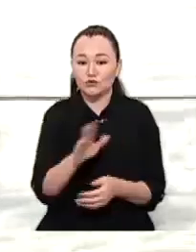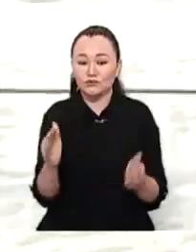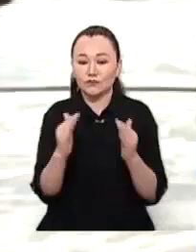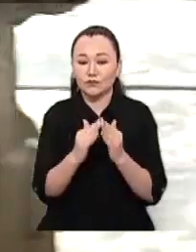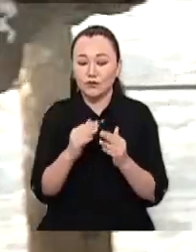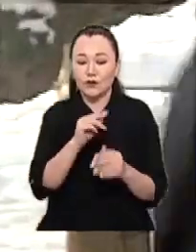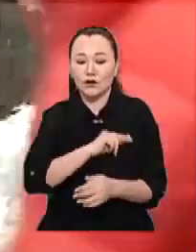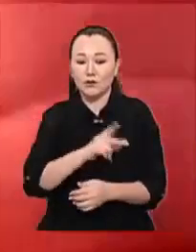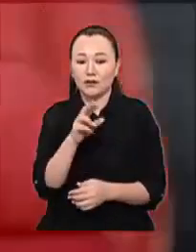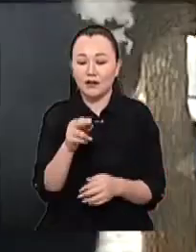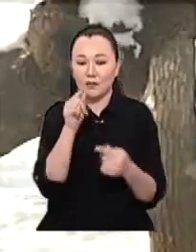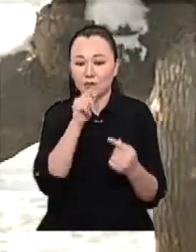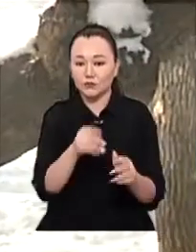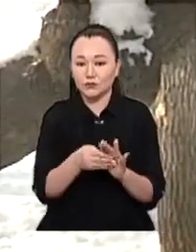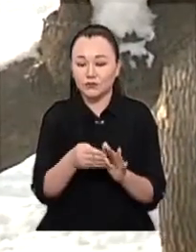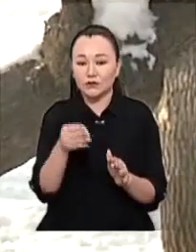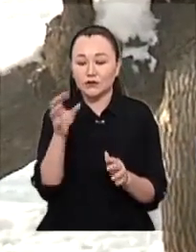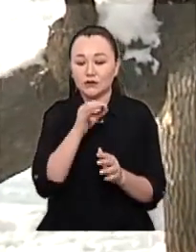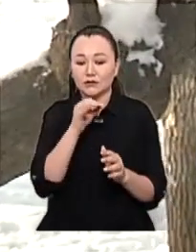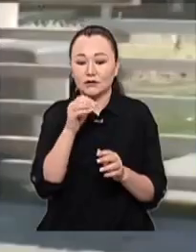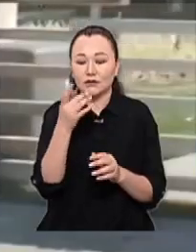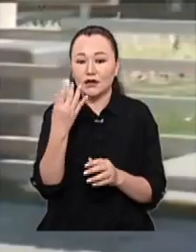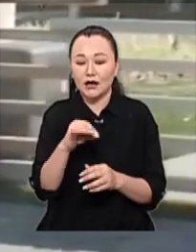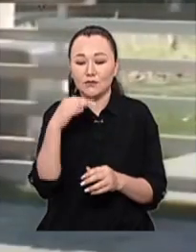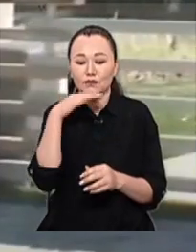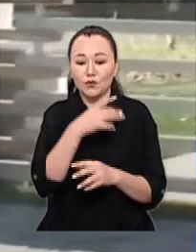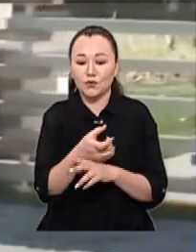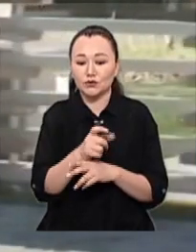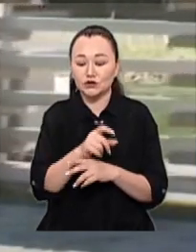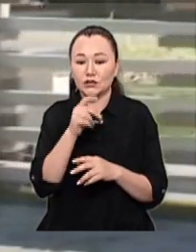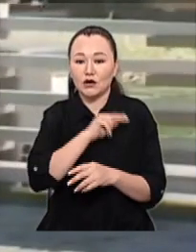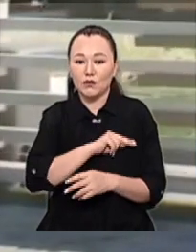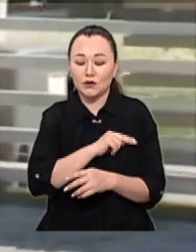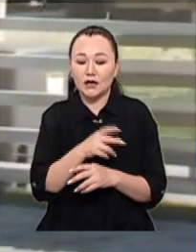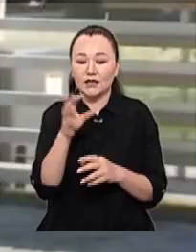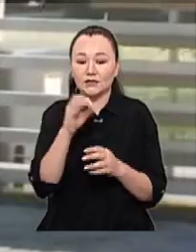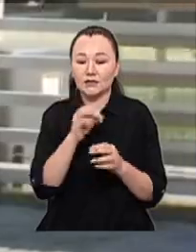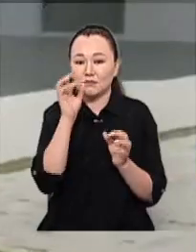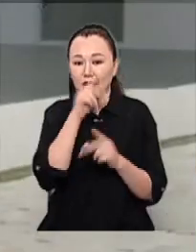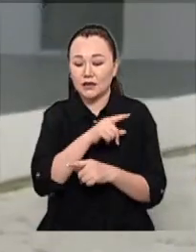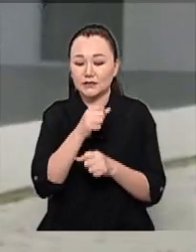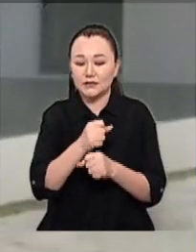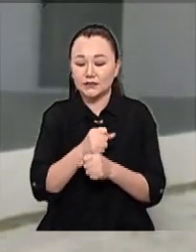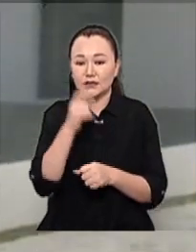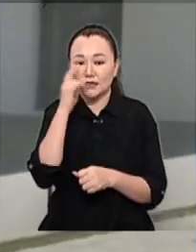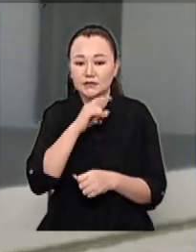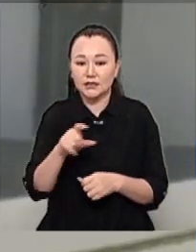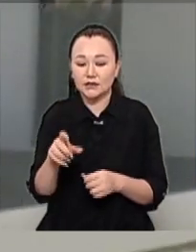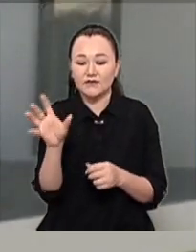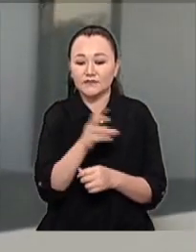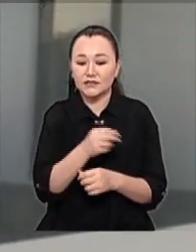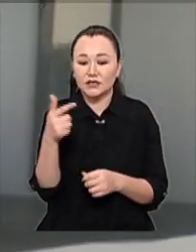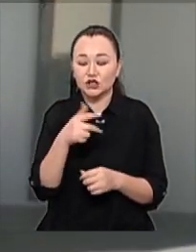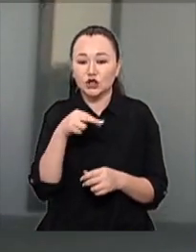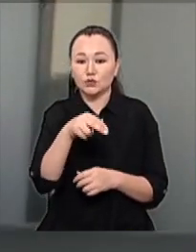но работы для антикоррупционных служб непочатый край в Казахстане выстроилась неправильная тенденция рассказывает политолог почти все